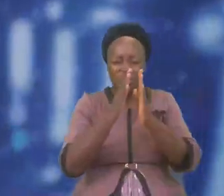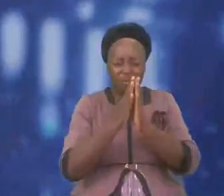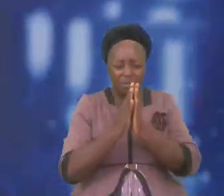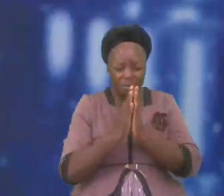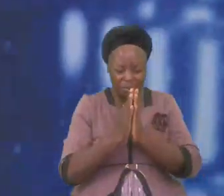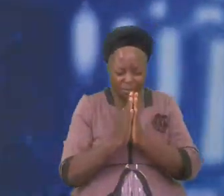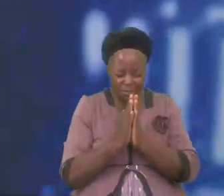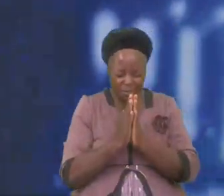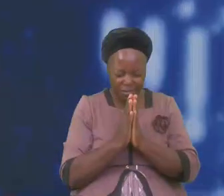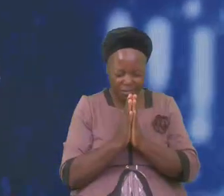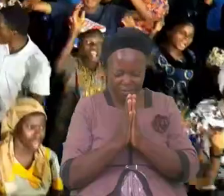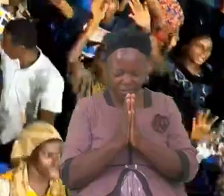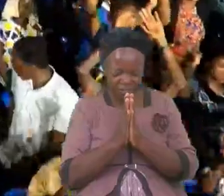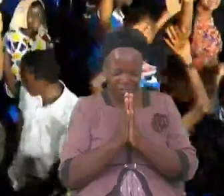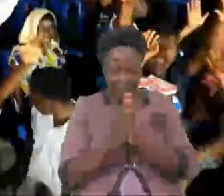prions.